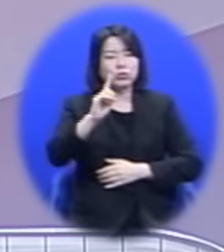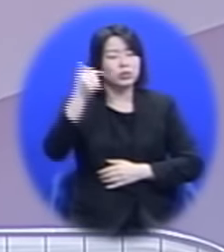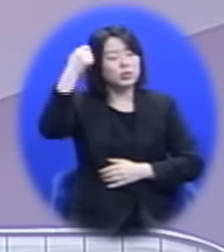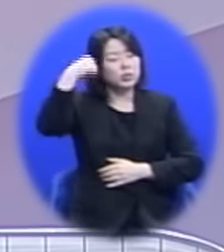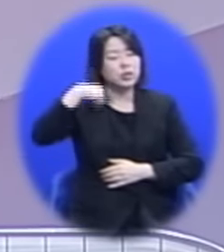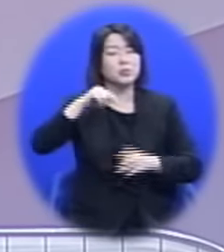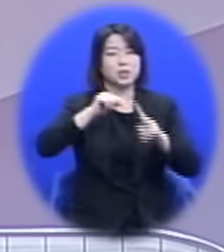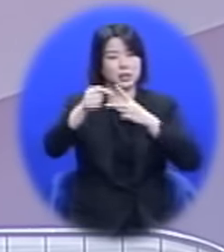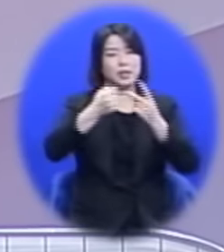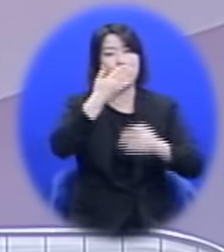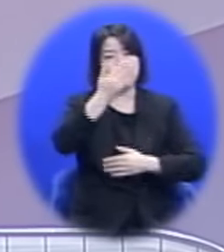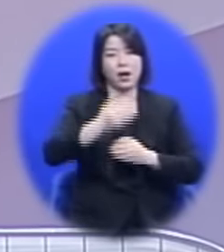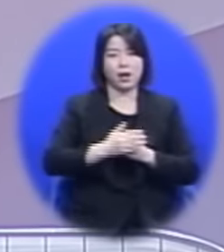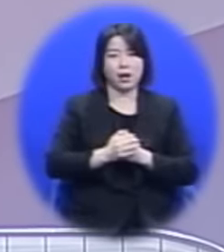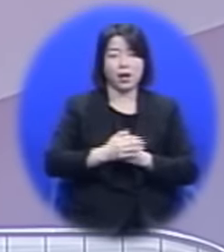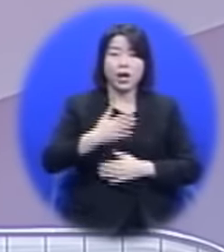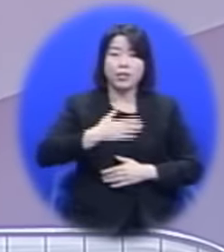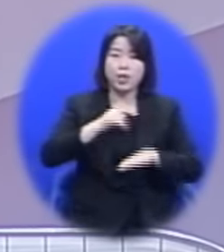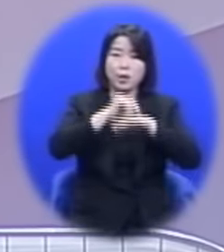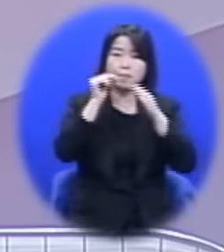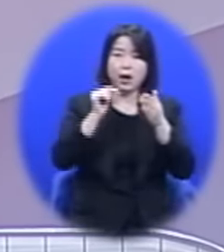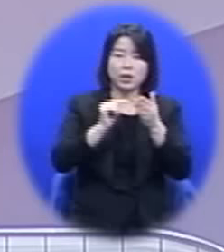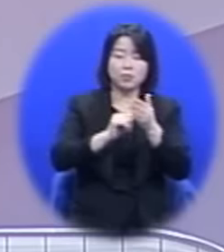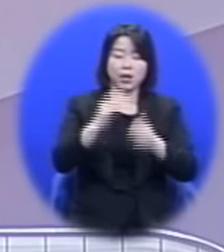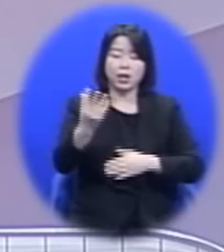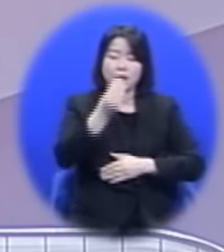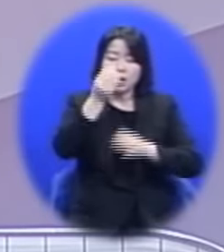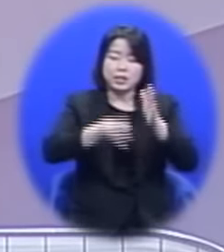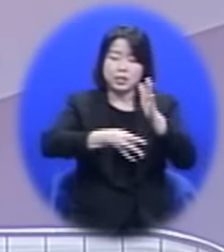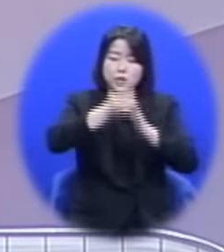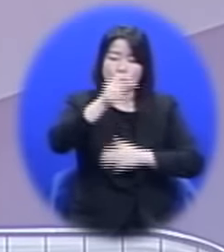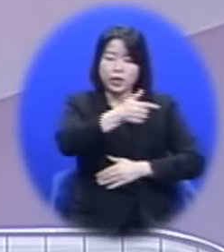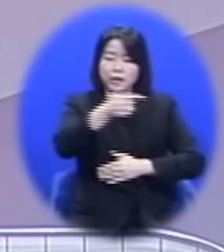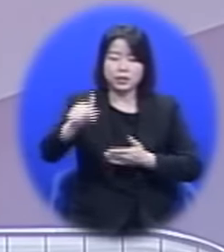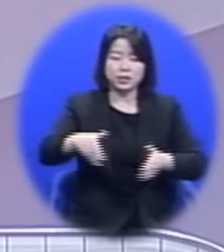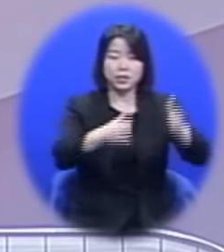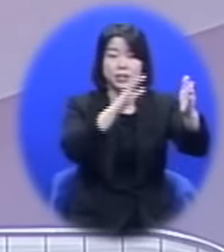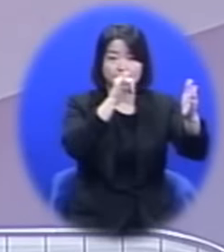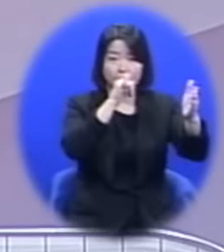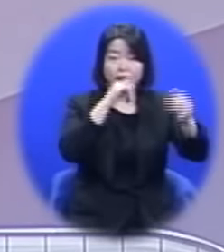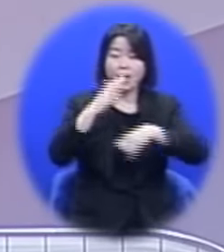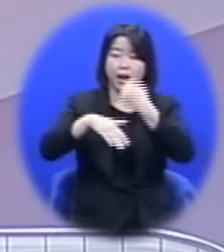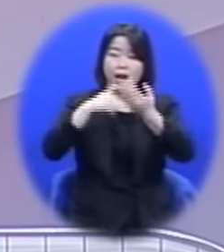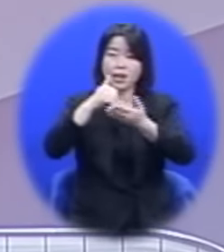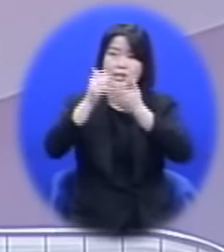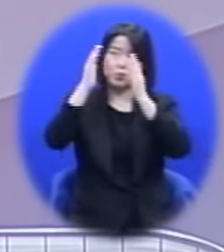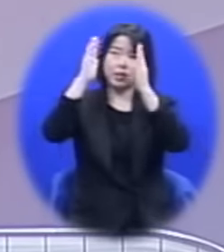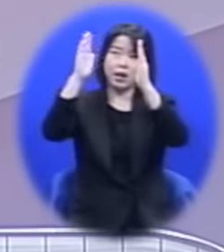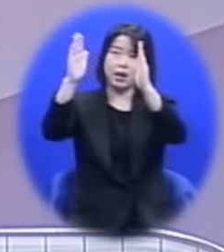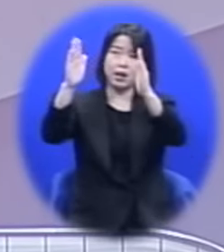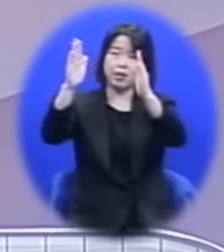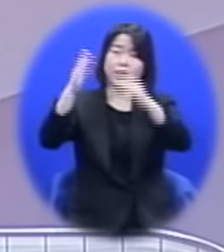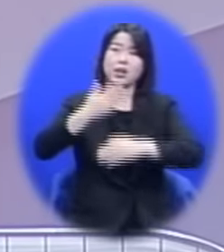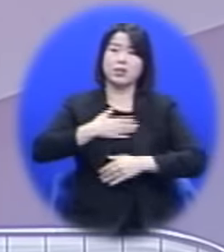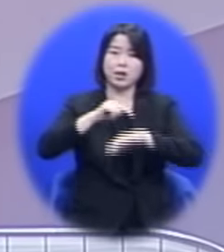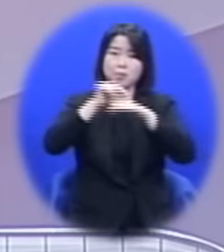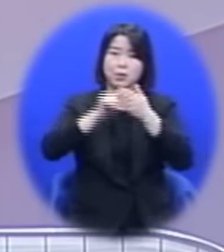겁니다. 내 마음에 시온의 대로가 있구나. 하나님을 향하여 큰 길이 내 마음속에